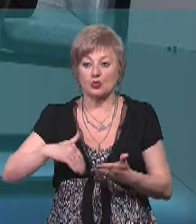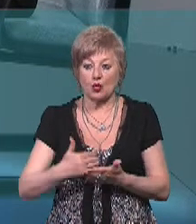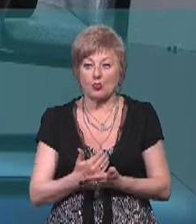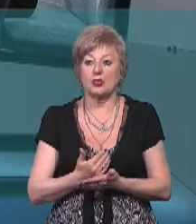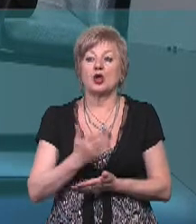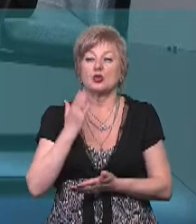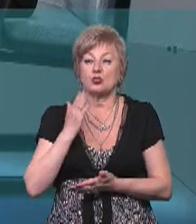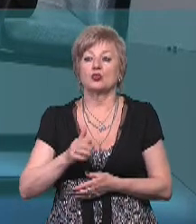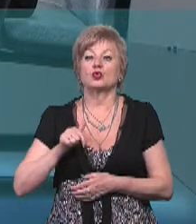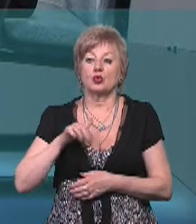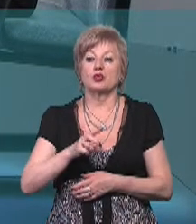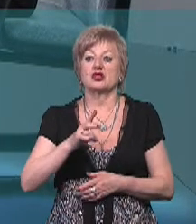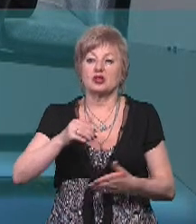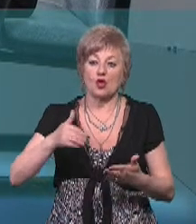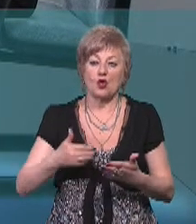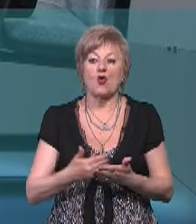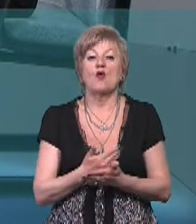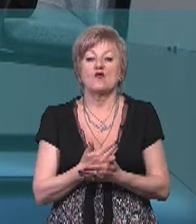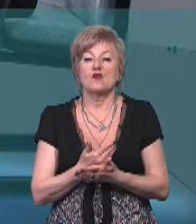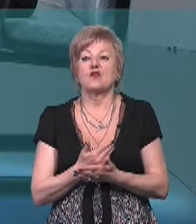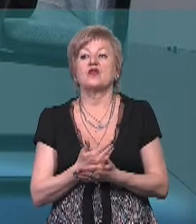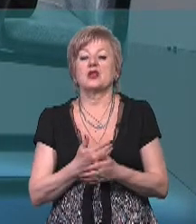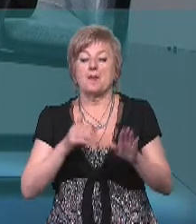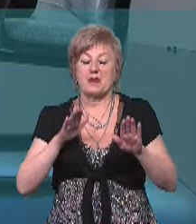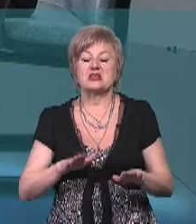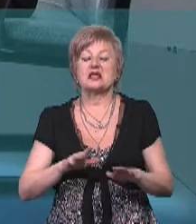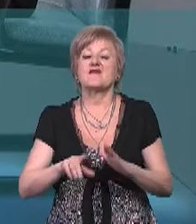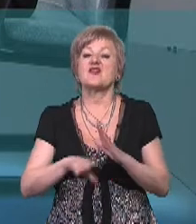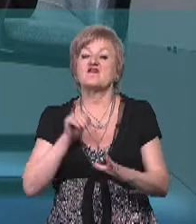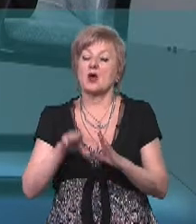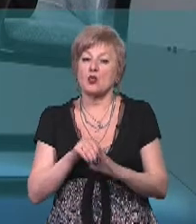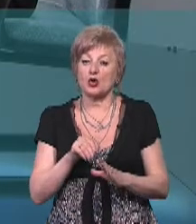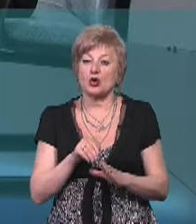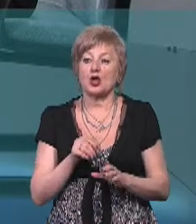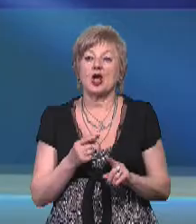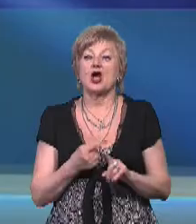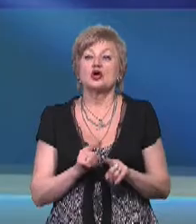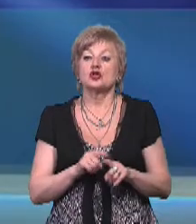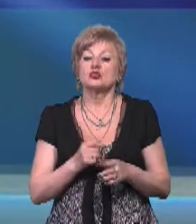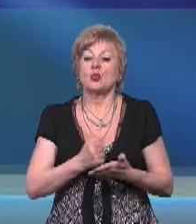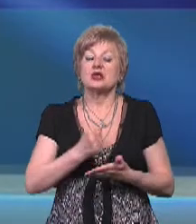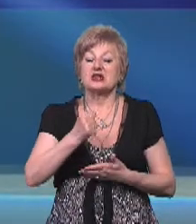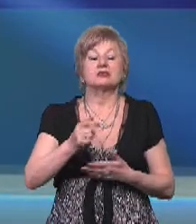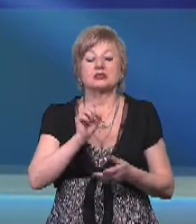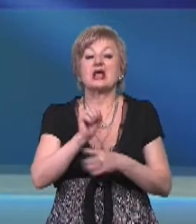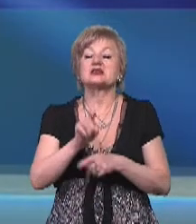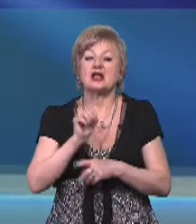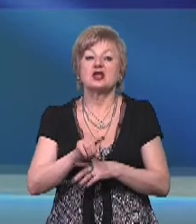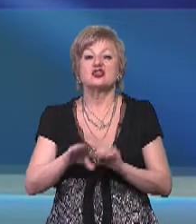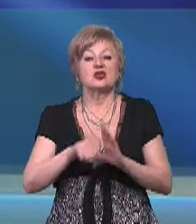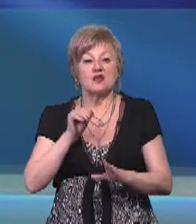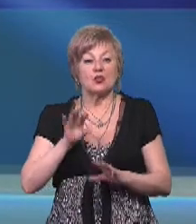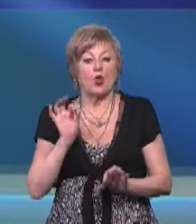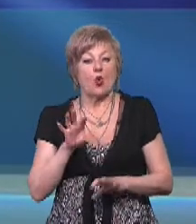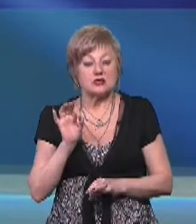вони будуть йти на нові, саме на чергові місцеві вибори. Тому щодо призначення виборів восени, знову ж таки,